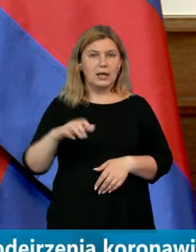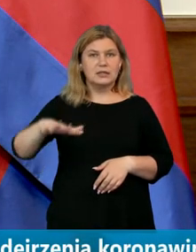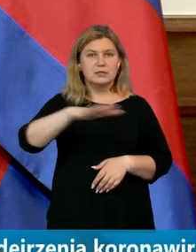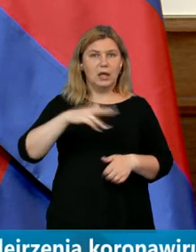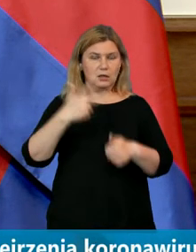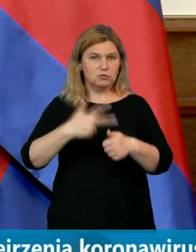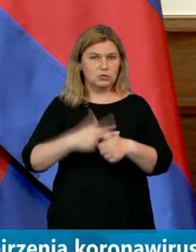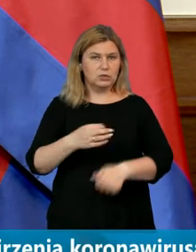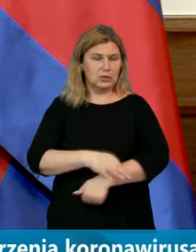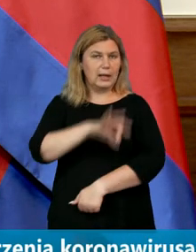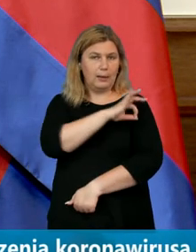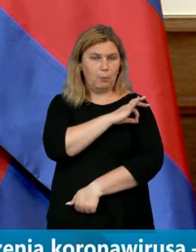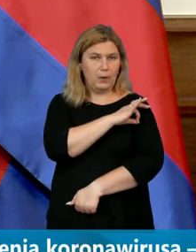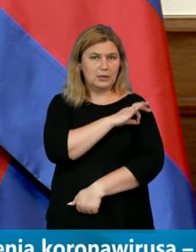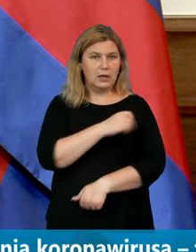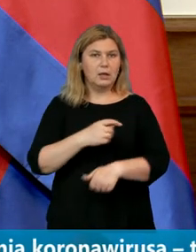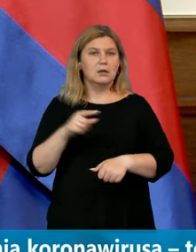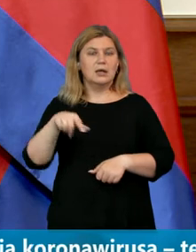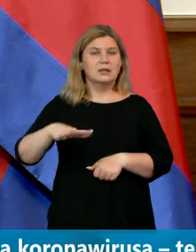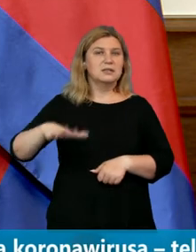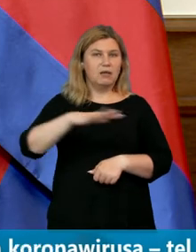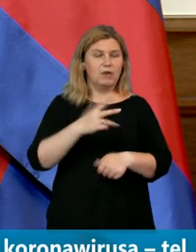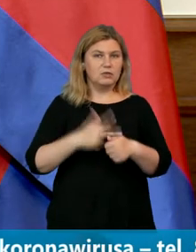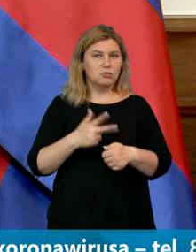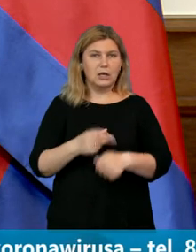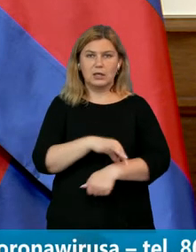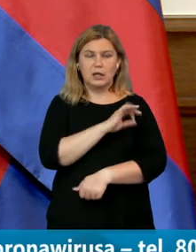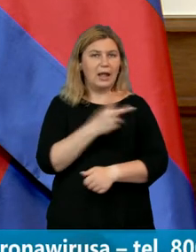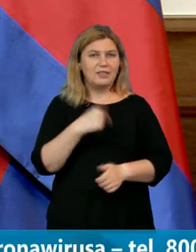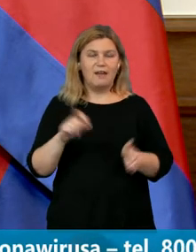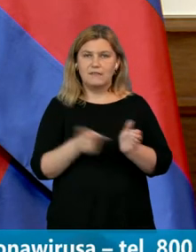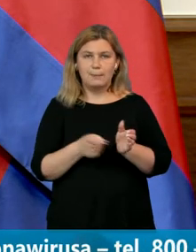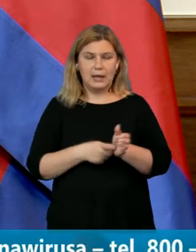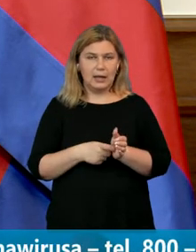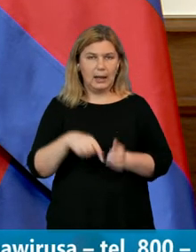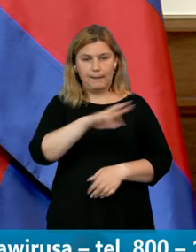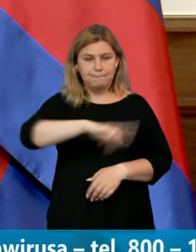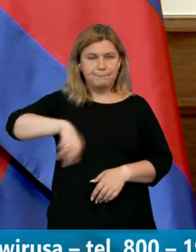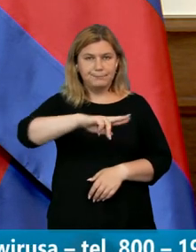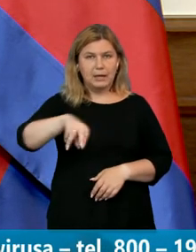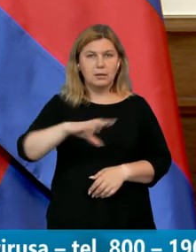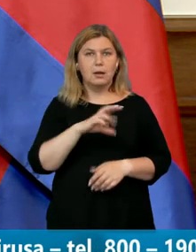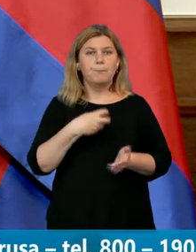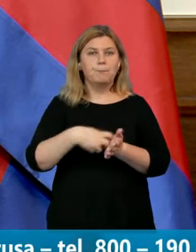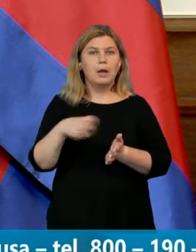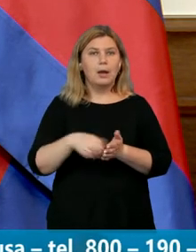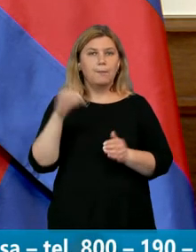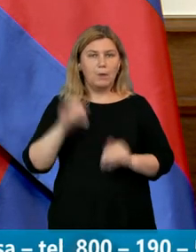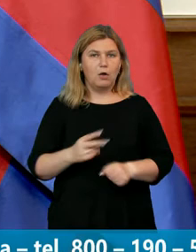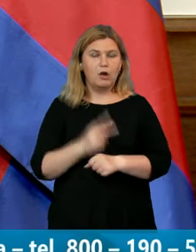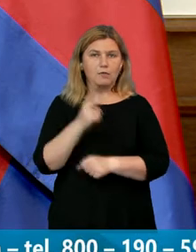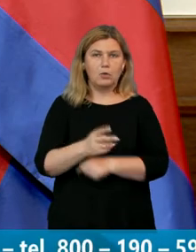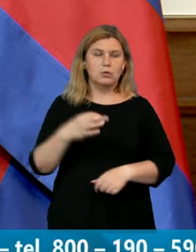30 km. Strefa 30 km nie wymaga pasów, dlatego że piesi mogą wchodzić w dowolnym